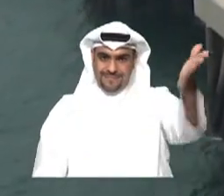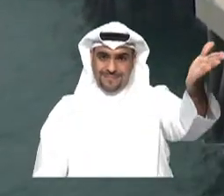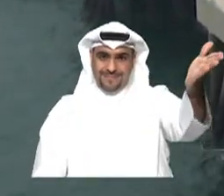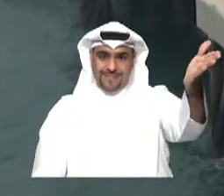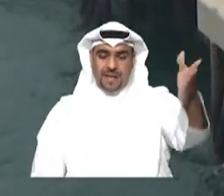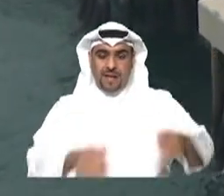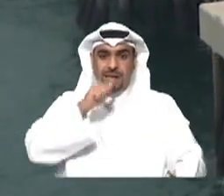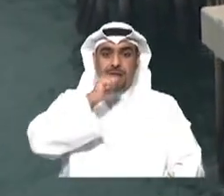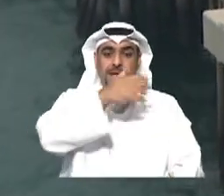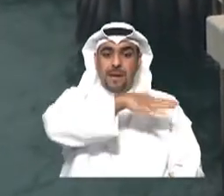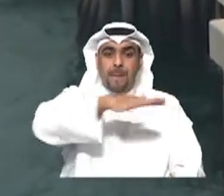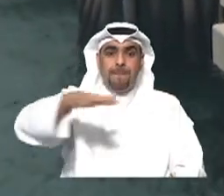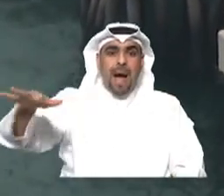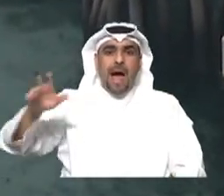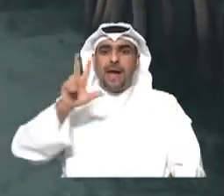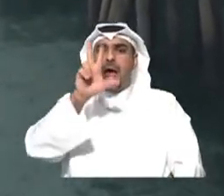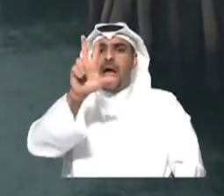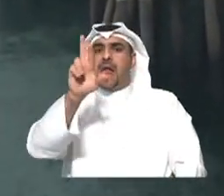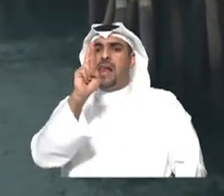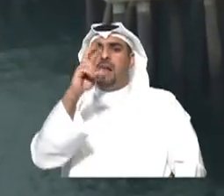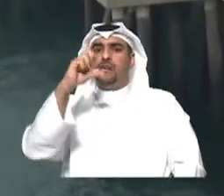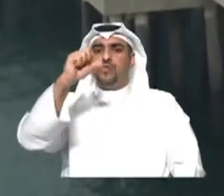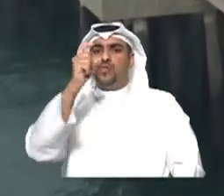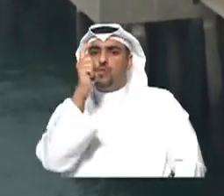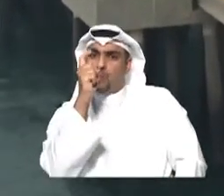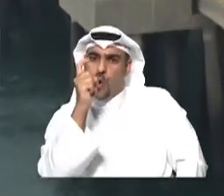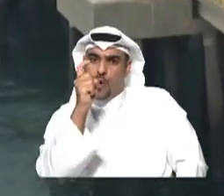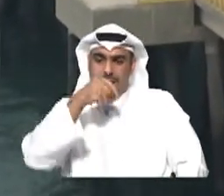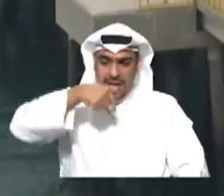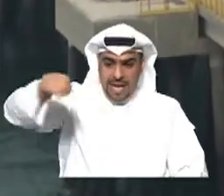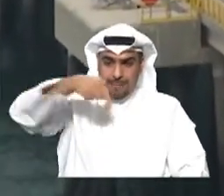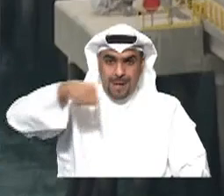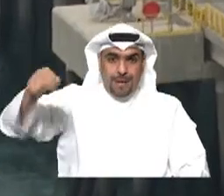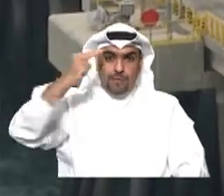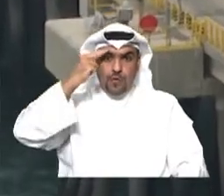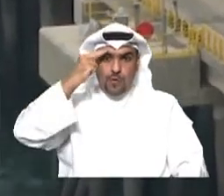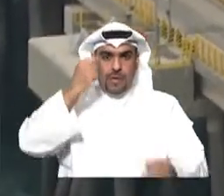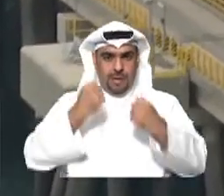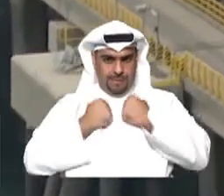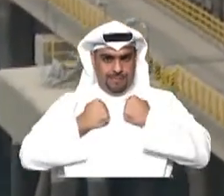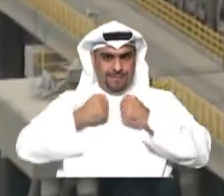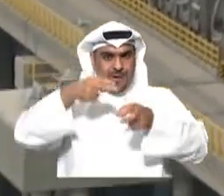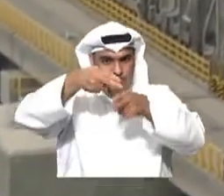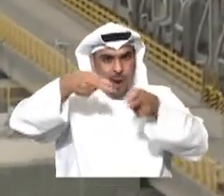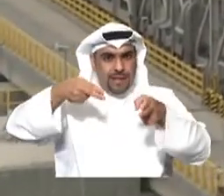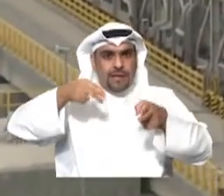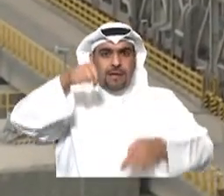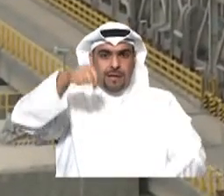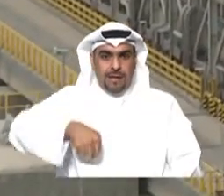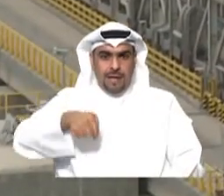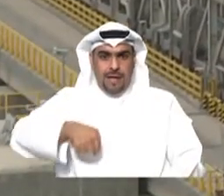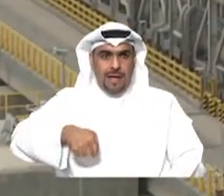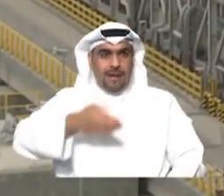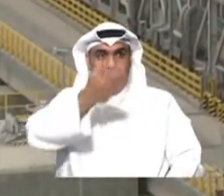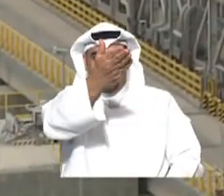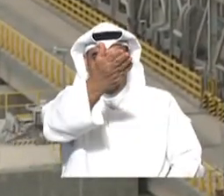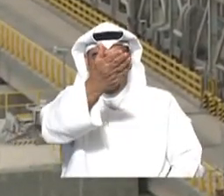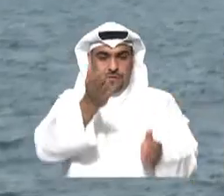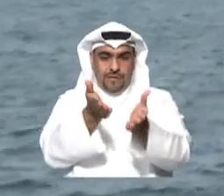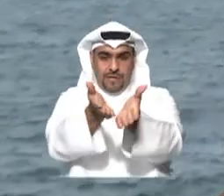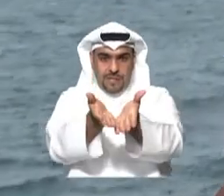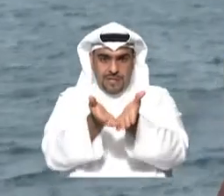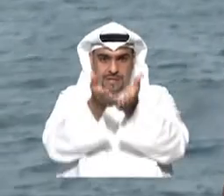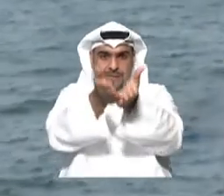يعد انطلاق عمليات تصدير شحنات الوقود من الجزيرة الصناعية لمصفات الزور نقلة تاريخية تسجلها